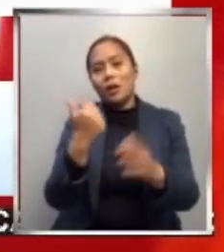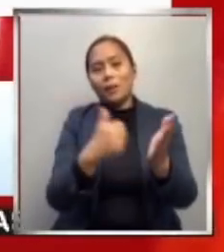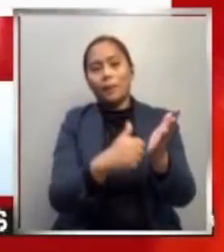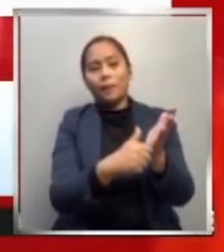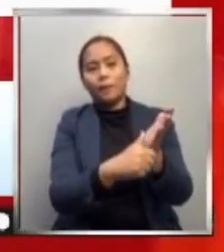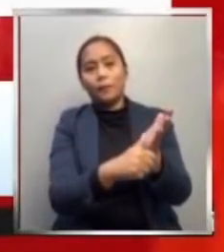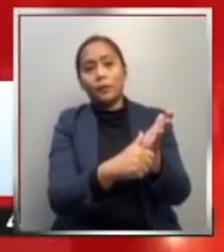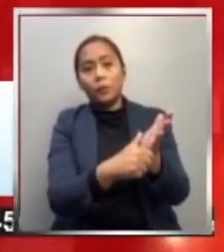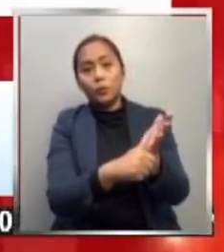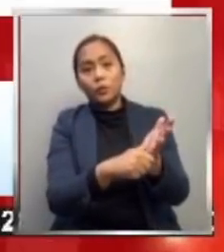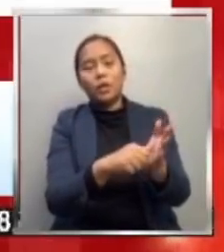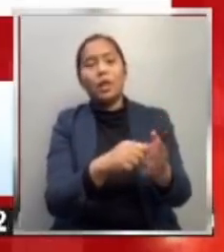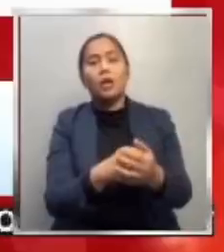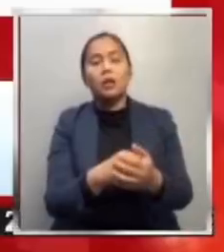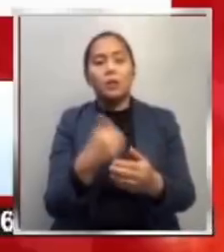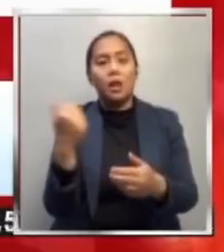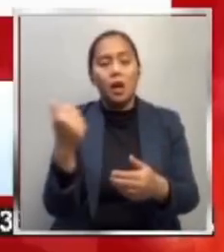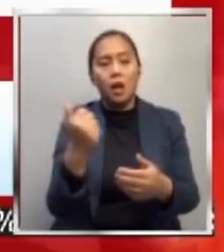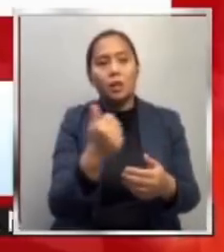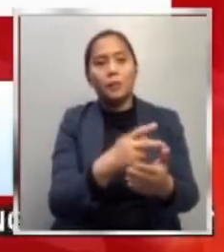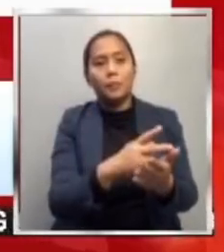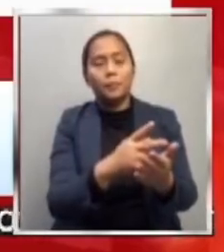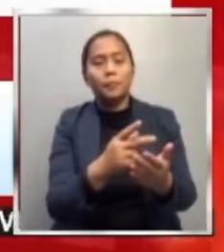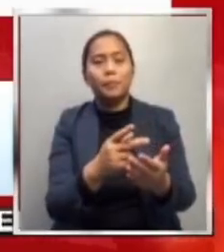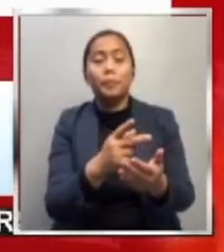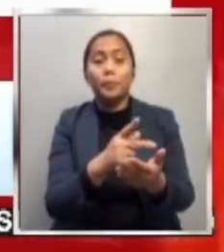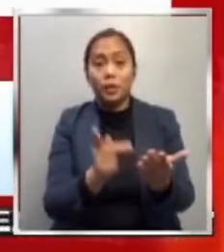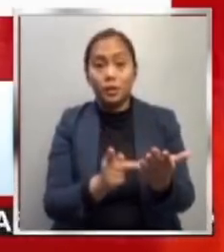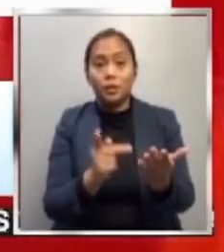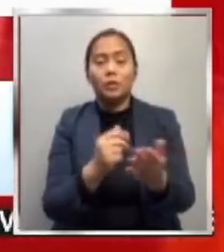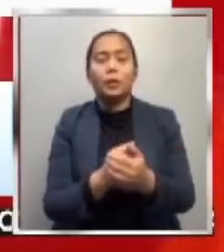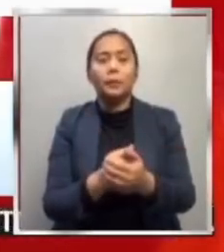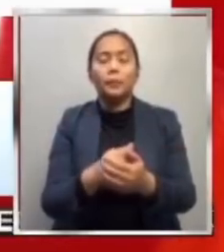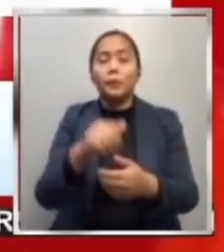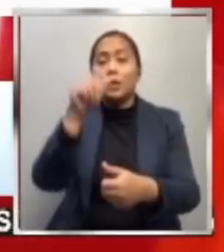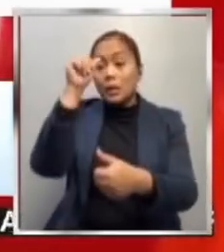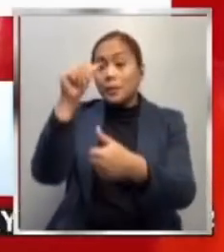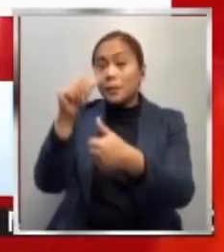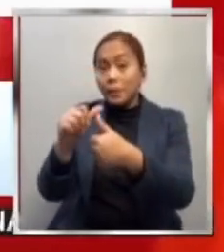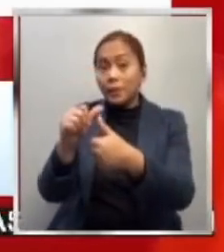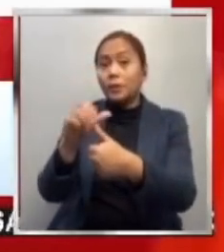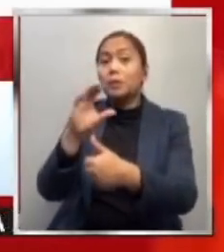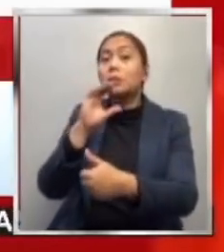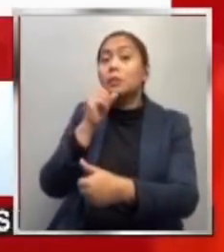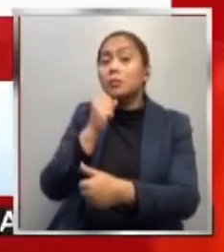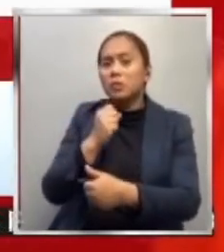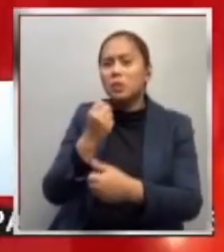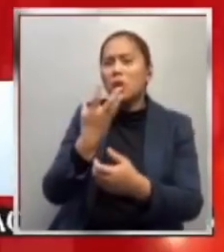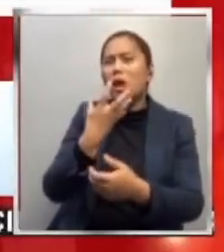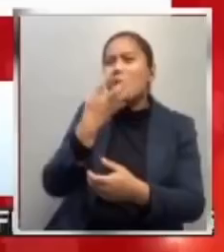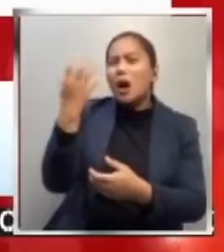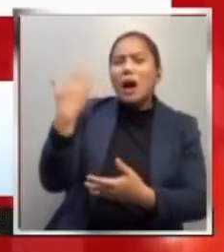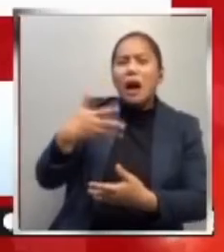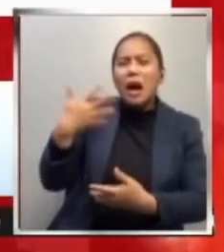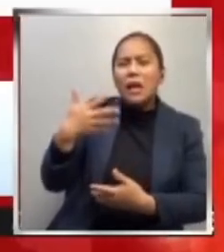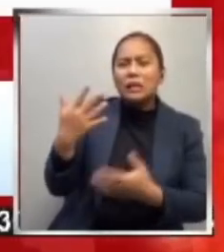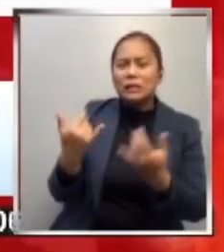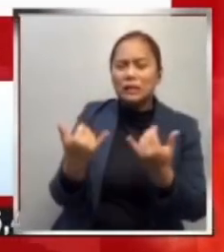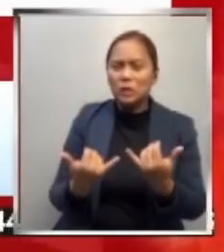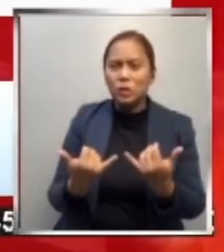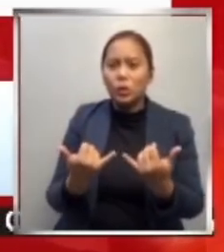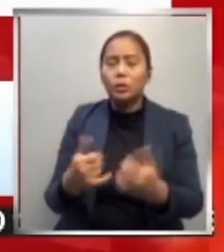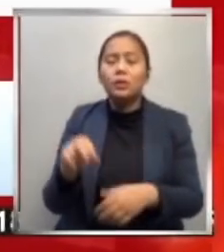na sa mga senior citizen, kasi medyo mainit na ngayon, na kapag buboto sila sa kanilang mga polling precinct, dapat magdala sila ng payong at